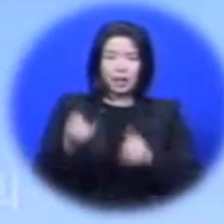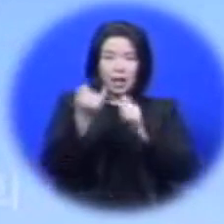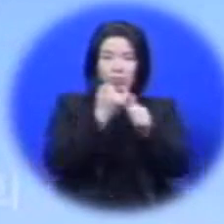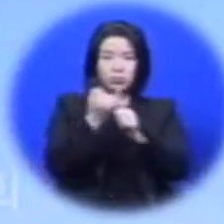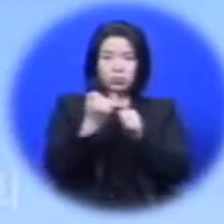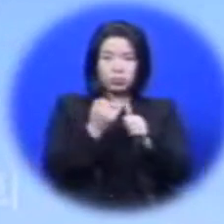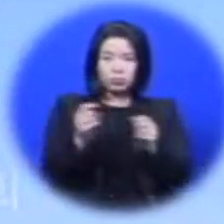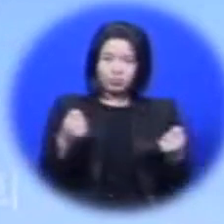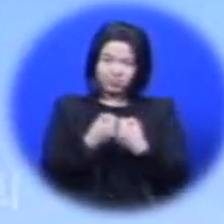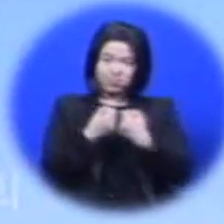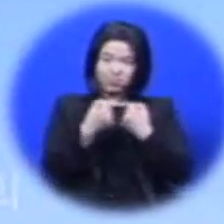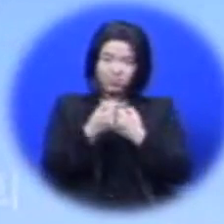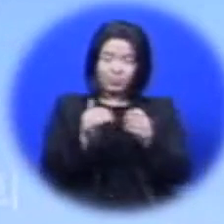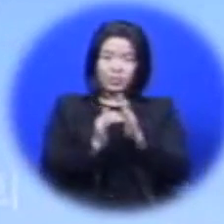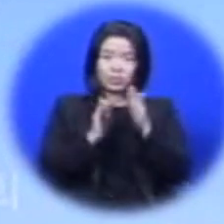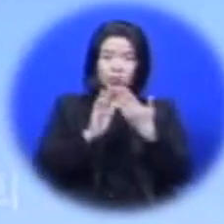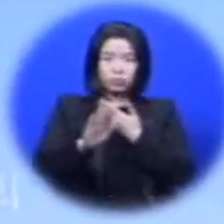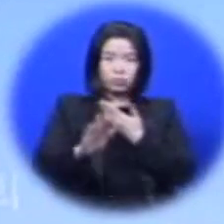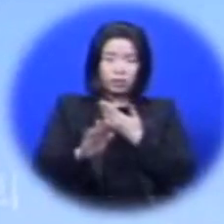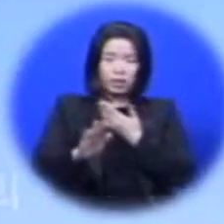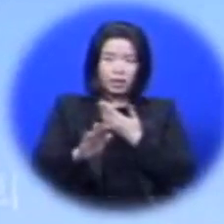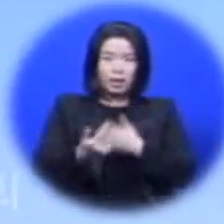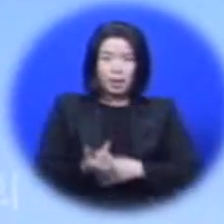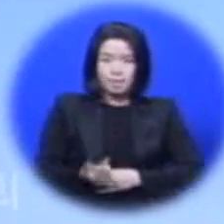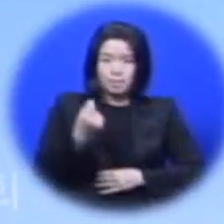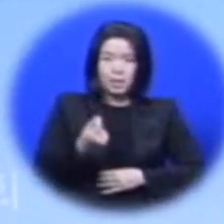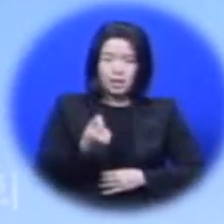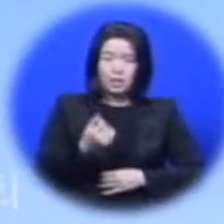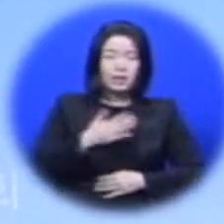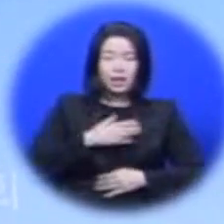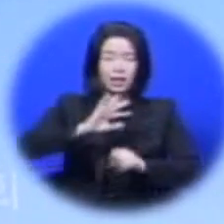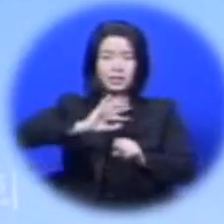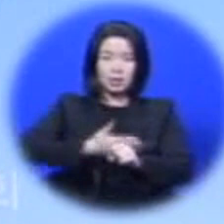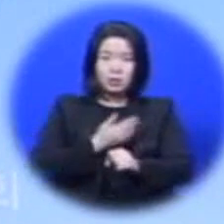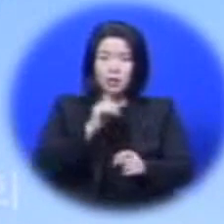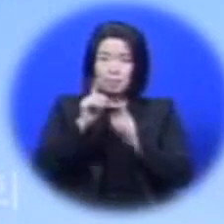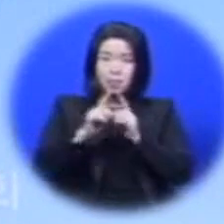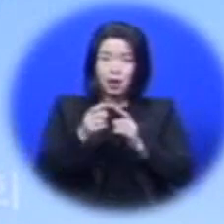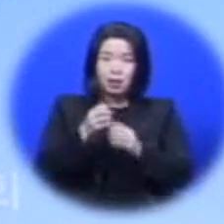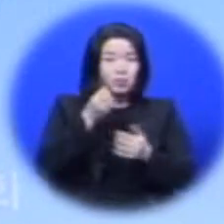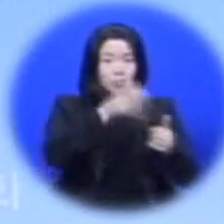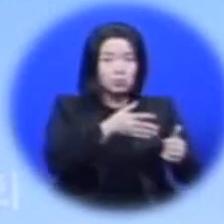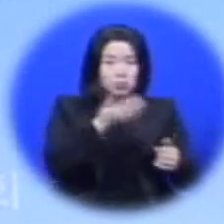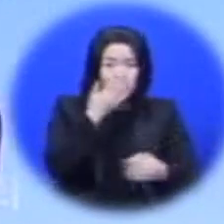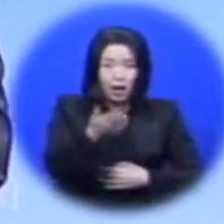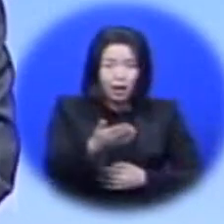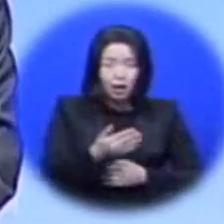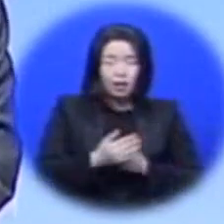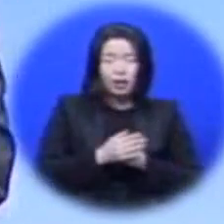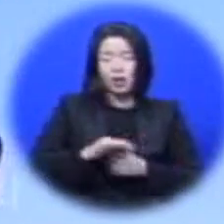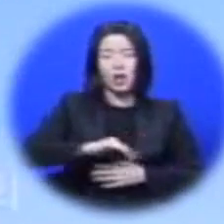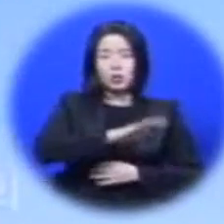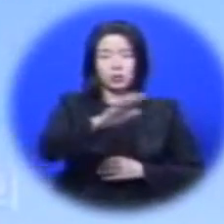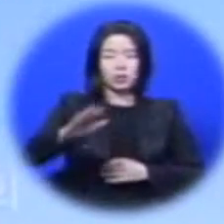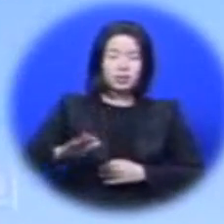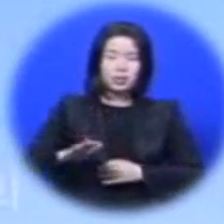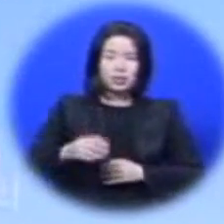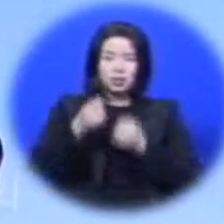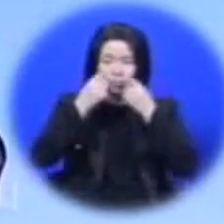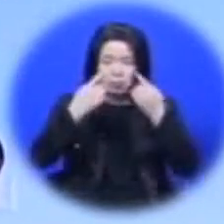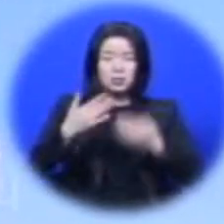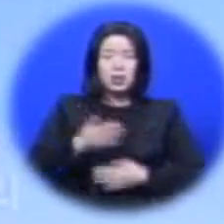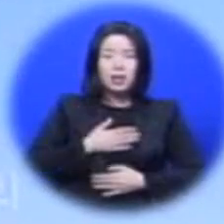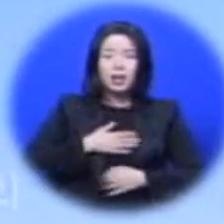부부싸움 하고 난 다음에 금방 내가 잘못했다는 말이 나오십니까? 우리는 분명히